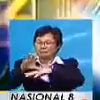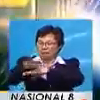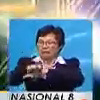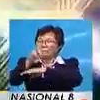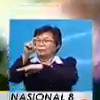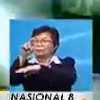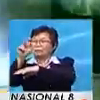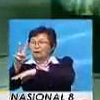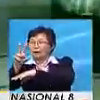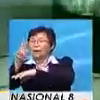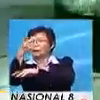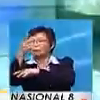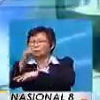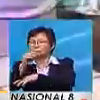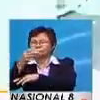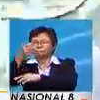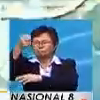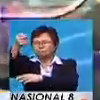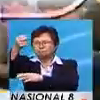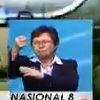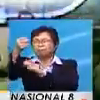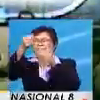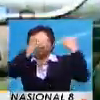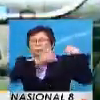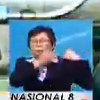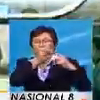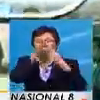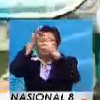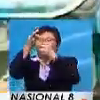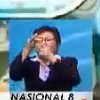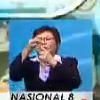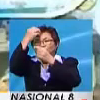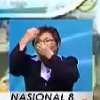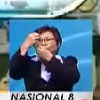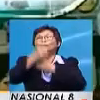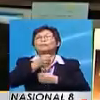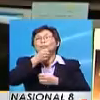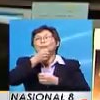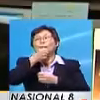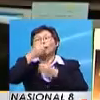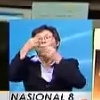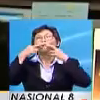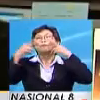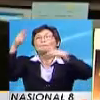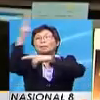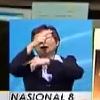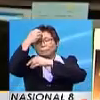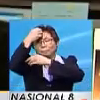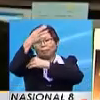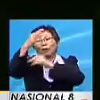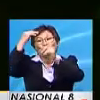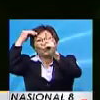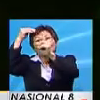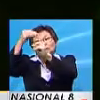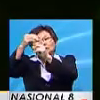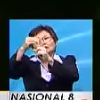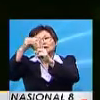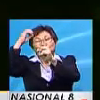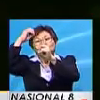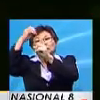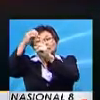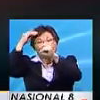RTM berpegang teguh pada peranan utama selaku lidah Rasmi kerajaan menyampaikan visi serta misi